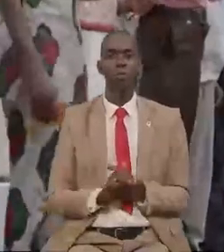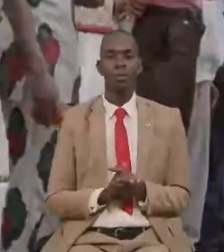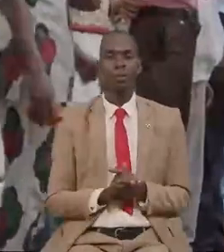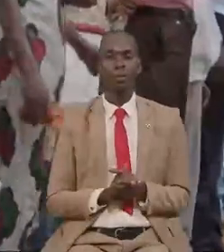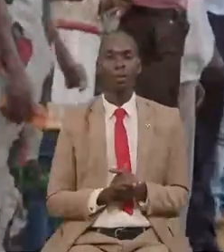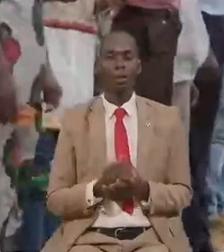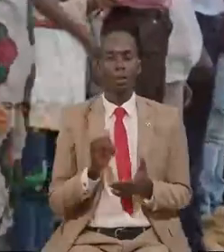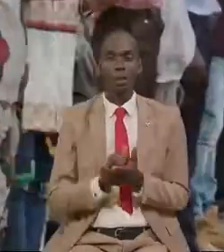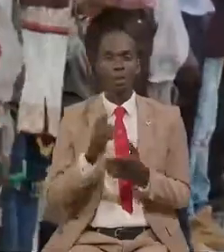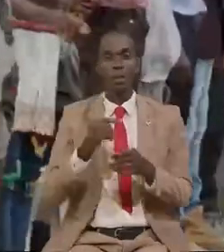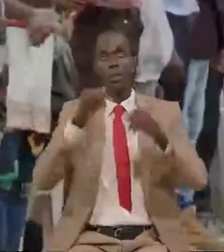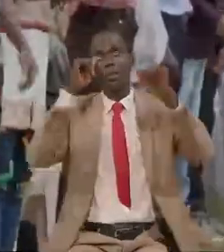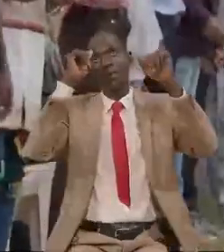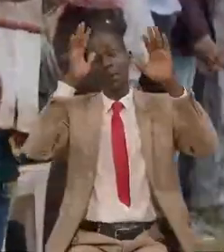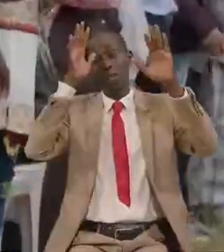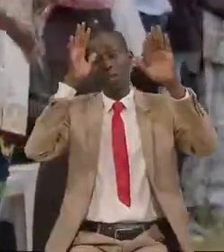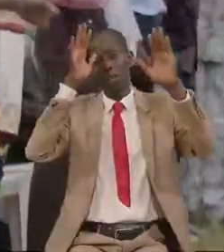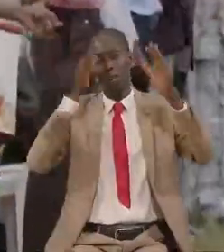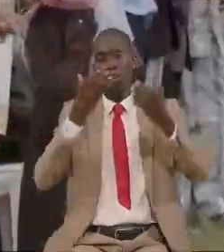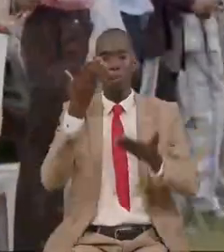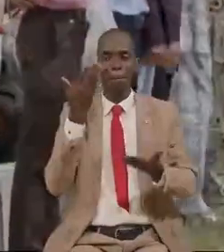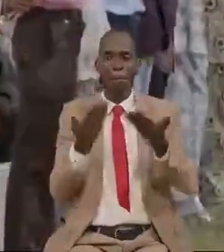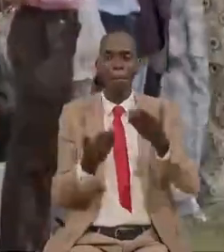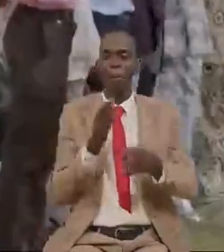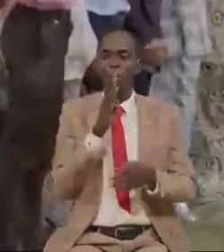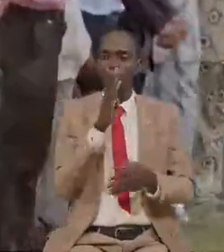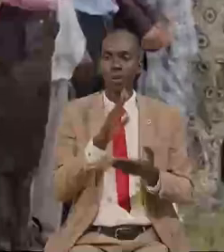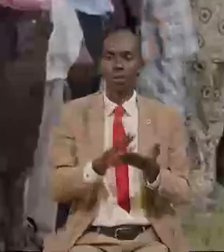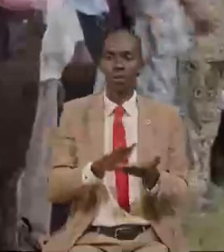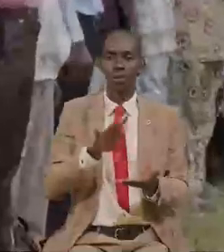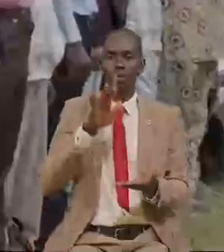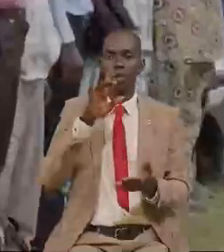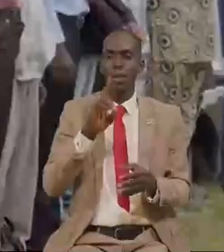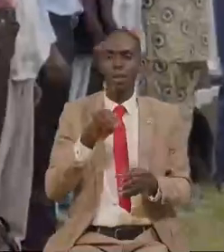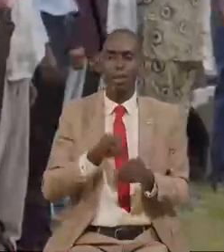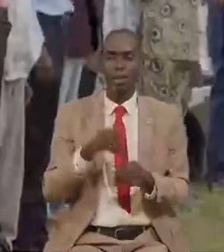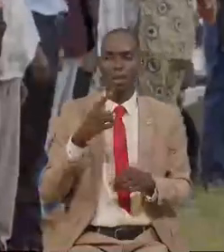Afin que le Père soit glorifié dans le Fils.